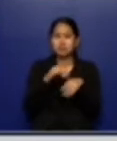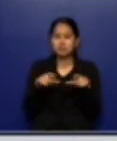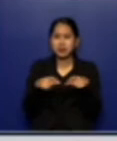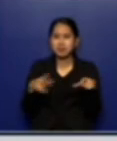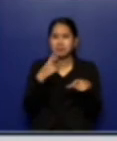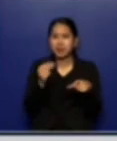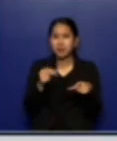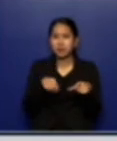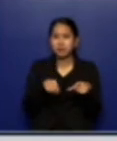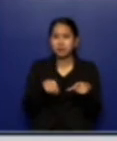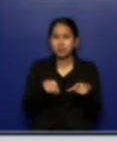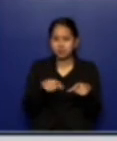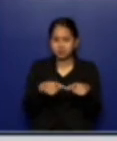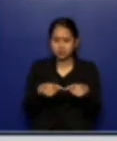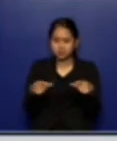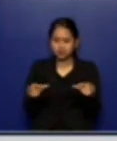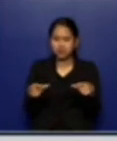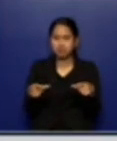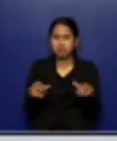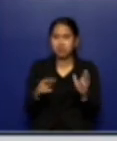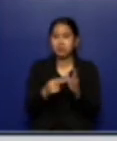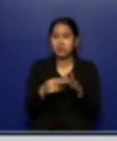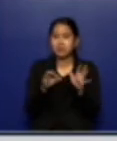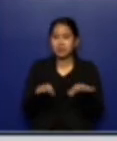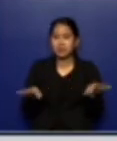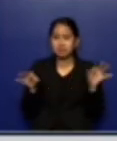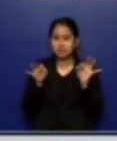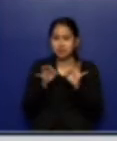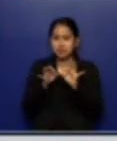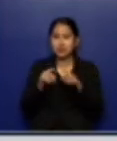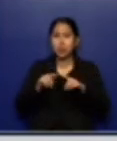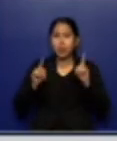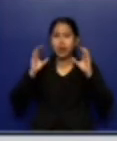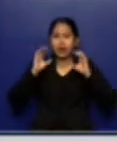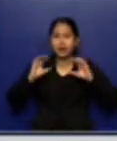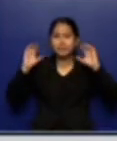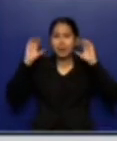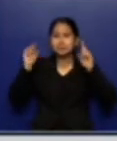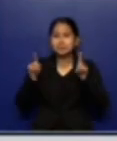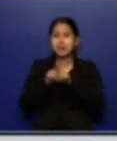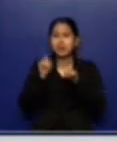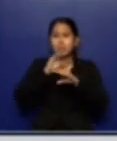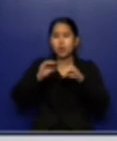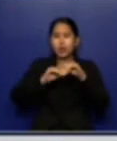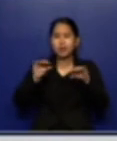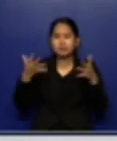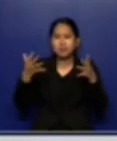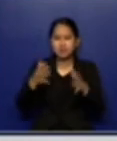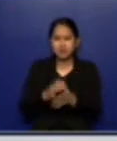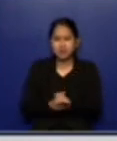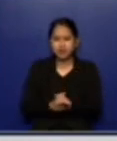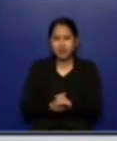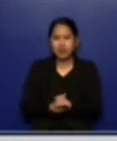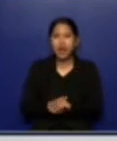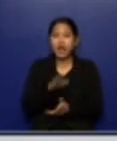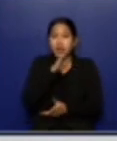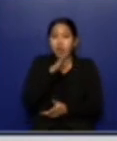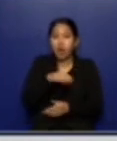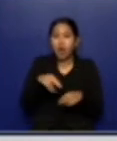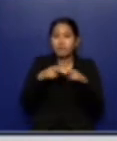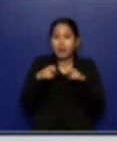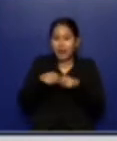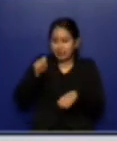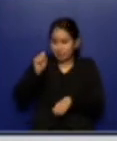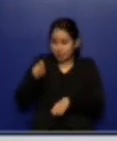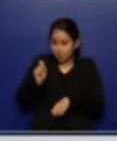เพราะว่ากรอบของมันก็คือความจะเป็นแต่รัฐบาลก็เหมือนกันนะครับไม่มีโครงการรองรับหรอกครับเมื่อเกิดเหตุการณ์อะไรนายกรัฐมนตรีก็สั่งจ่